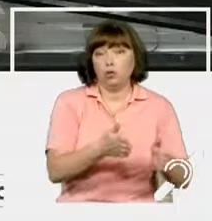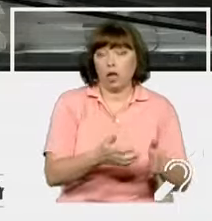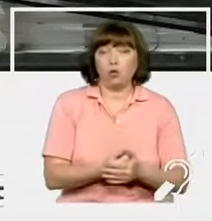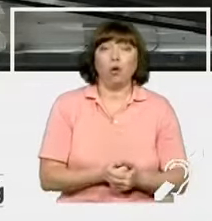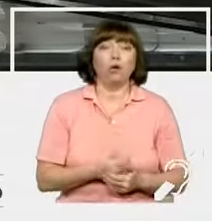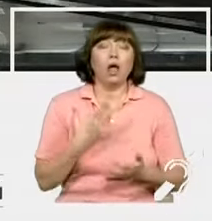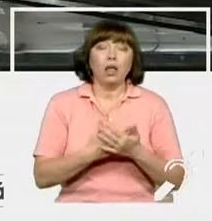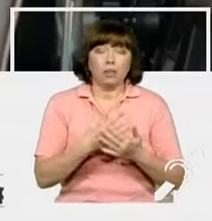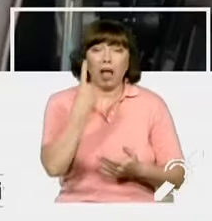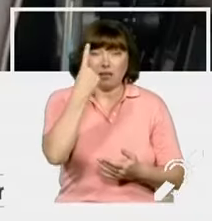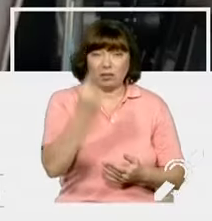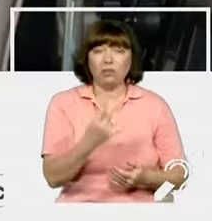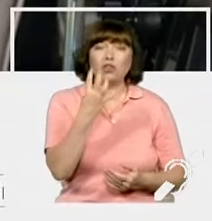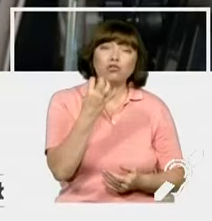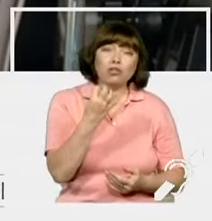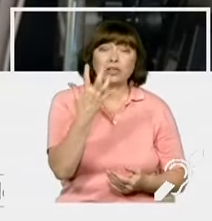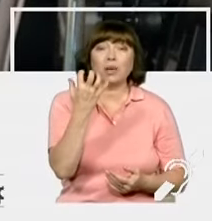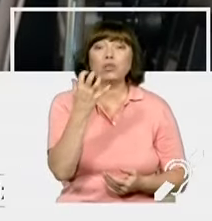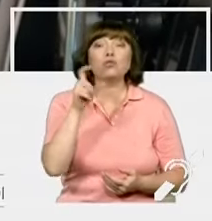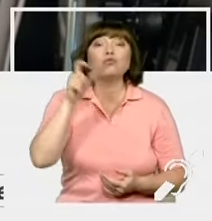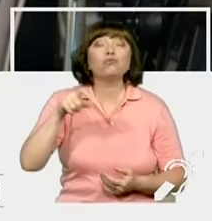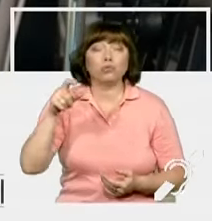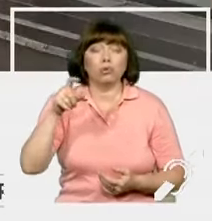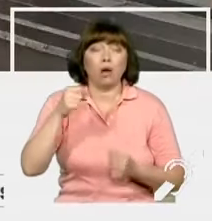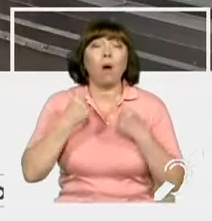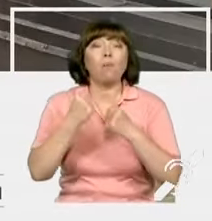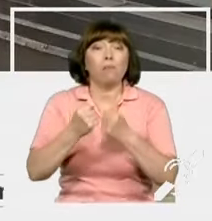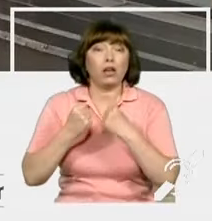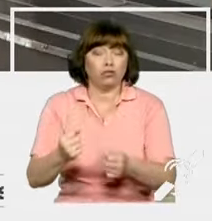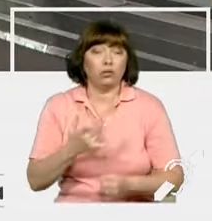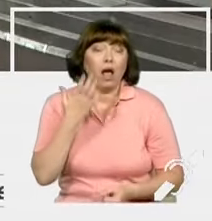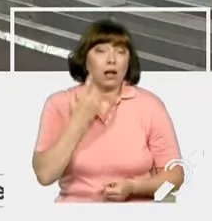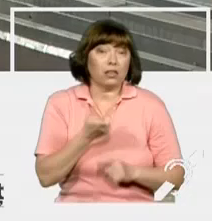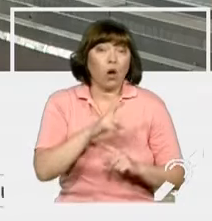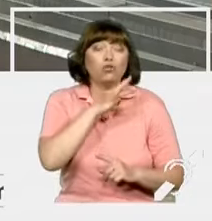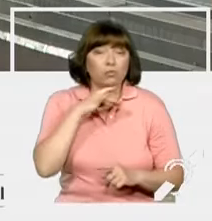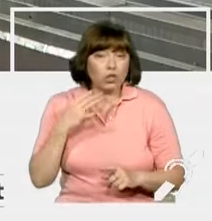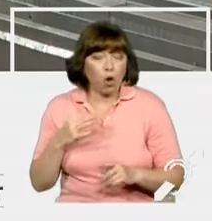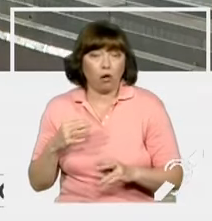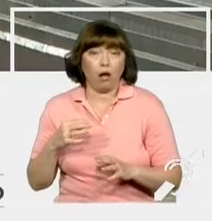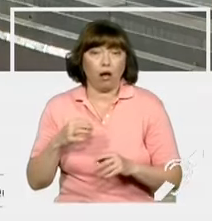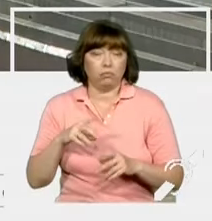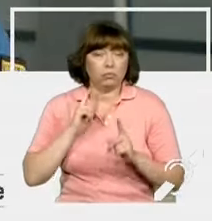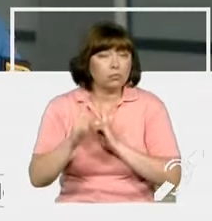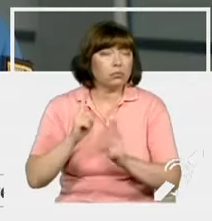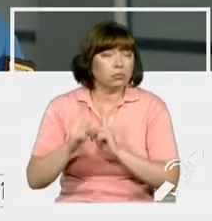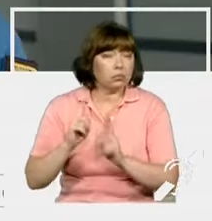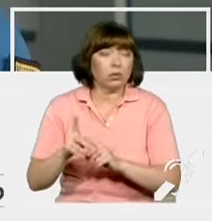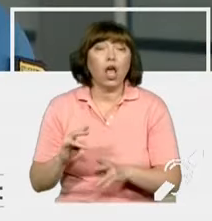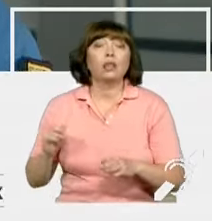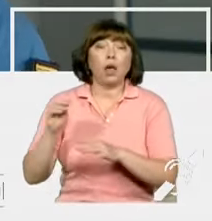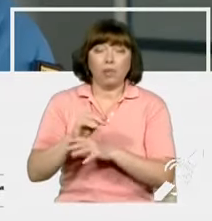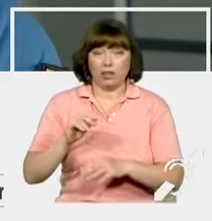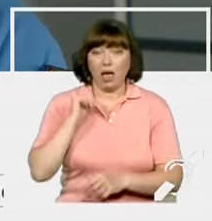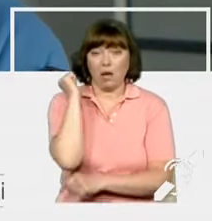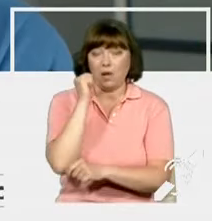normală, 400-500. În medie 20 de angajați, însă când traficul este sporit, suplinim numărul de funcționari vamali și o altă acțiune ar